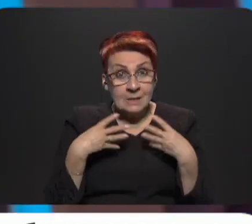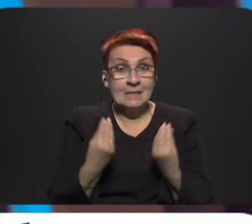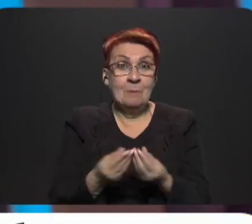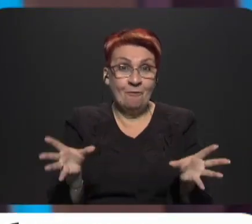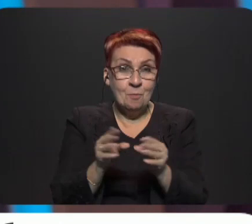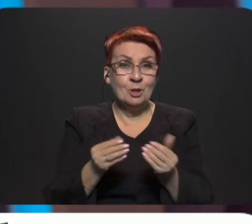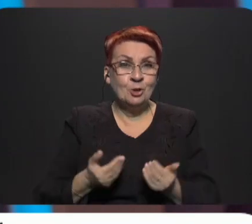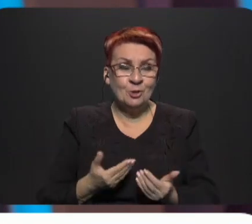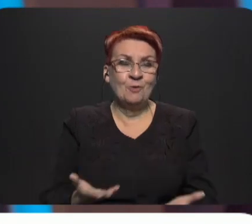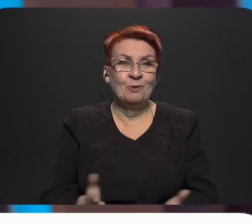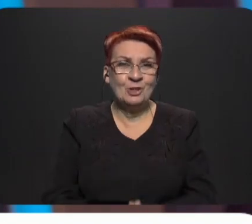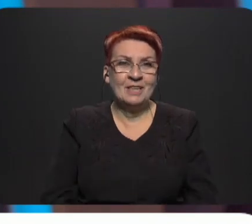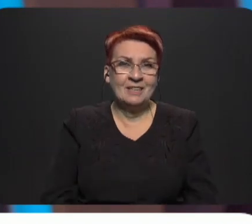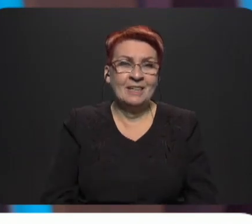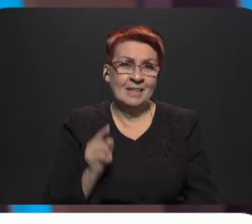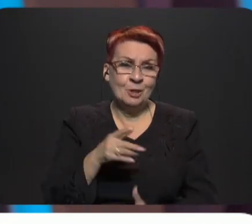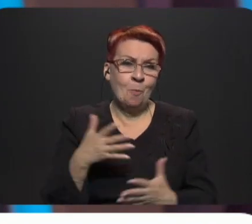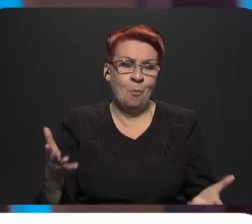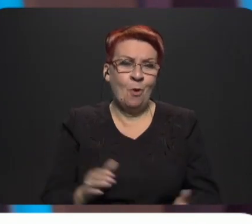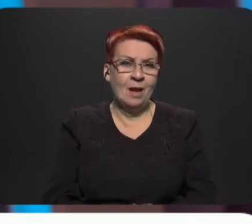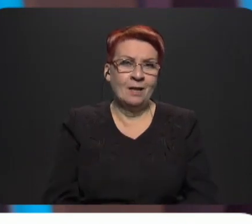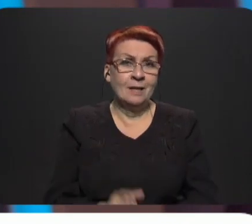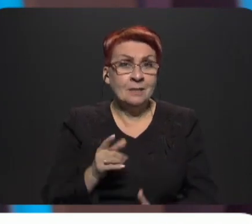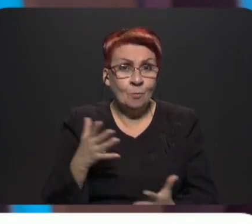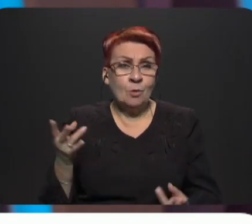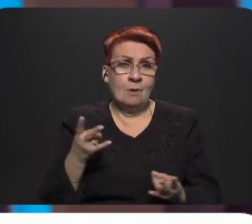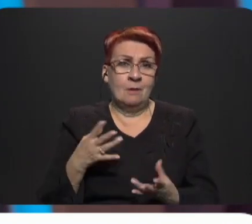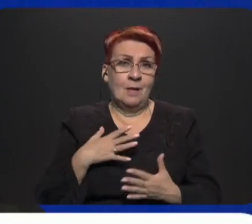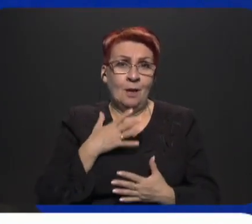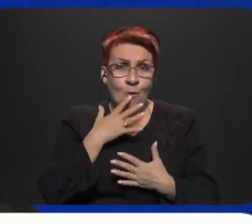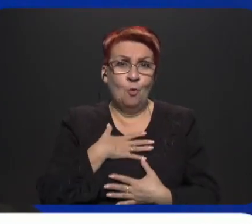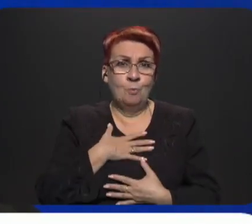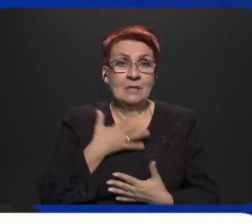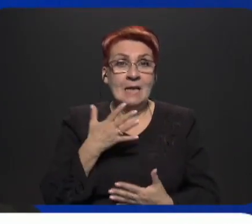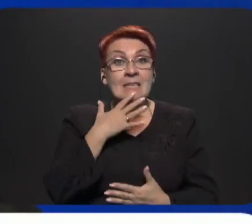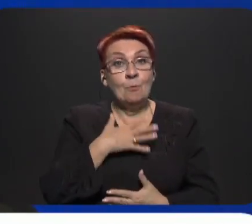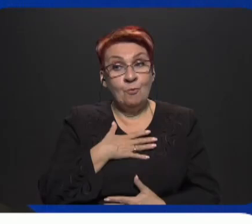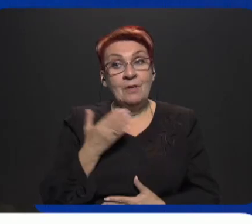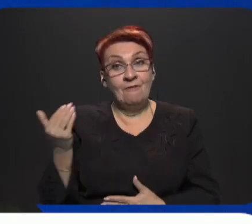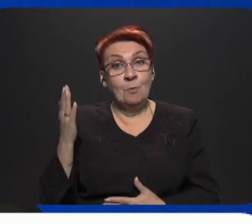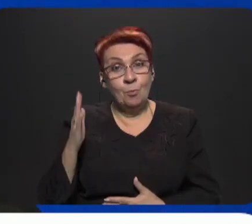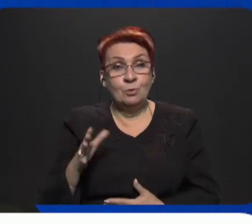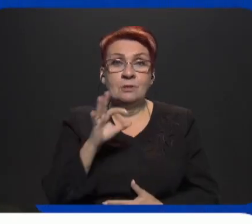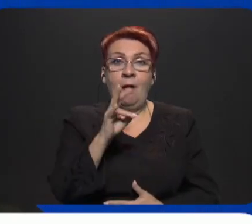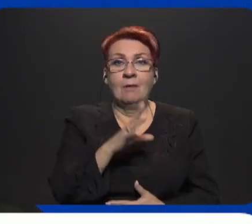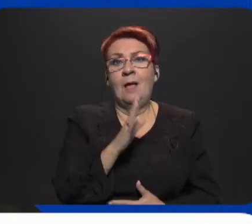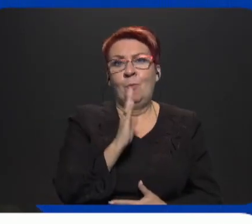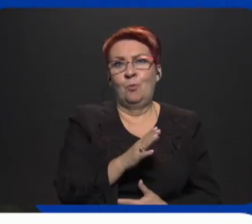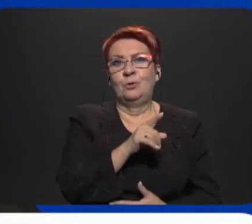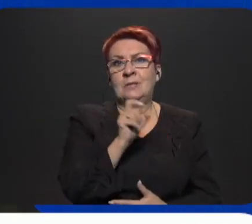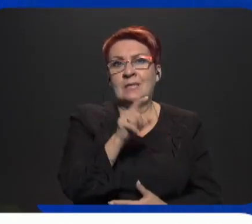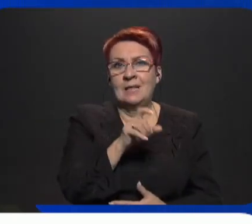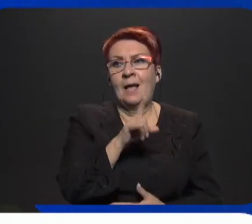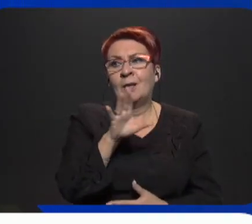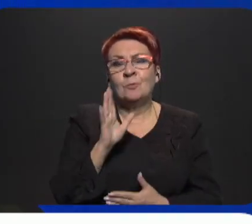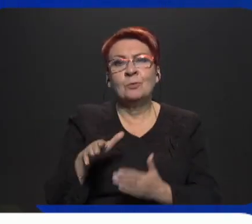Конечно. А самое главное, тем более надо любить, потому что если в любви будешь, она будет золотая. И много тебе